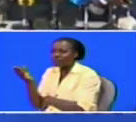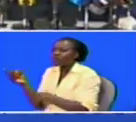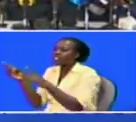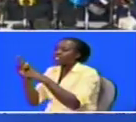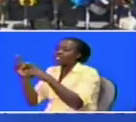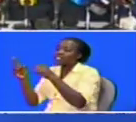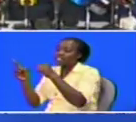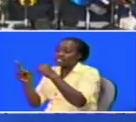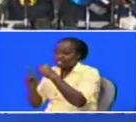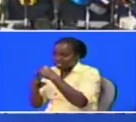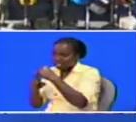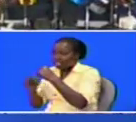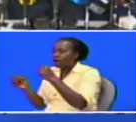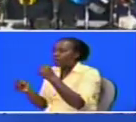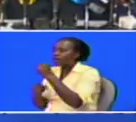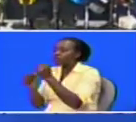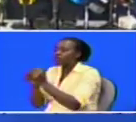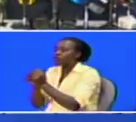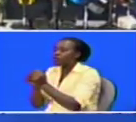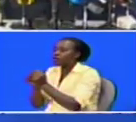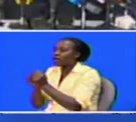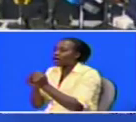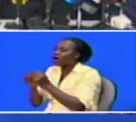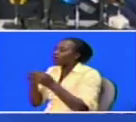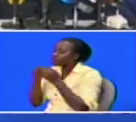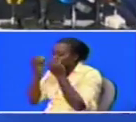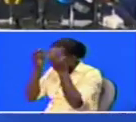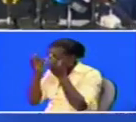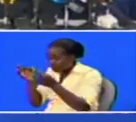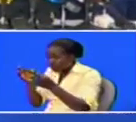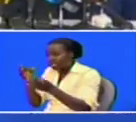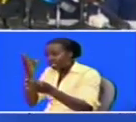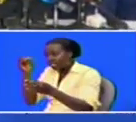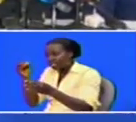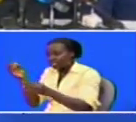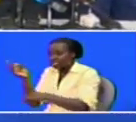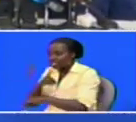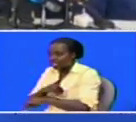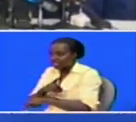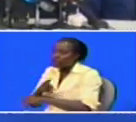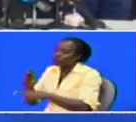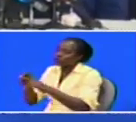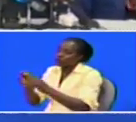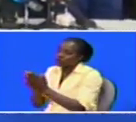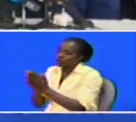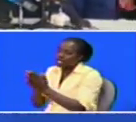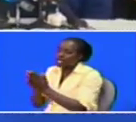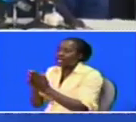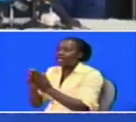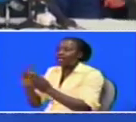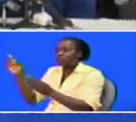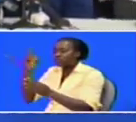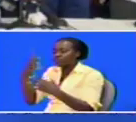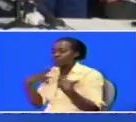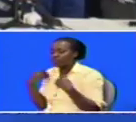10 tukapewa uamuzi. Uamuzi ukasema siku 30 tukae na Wizara ya Afya na wale wengine